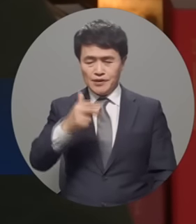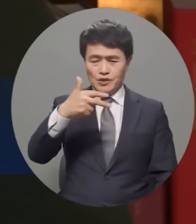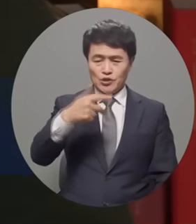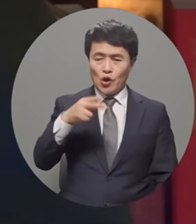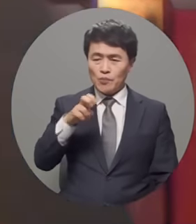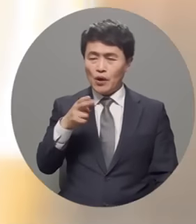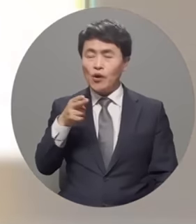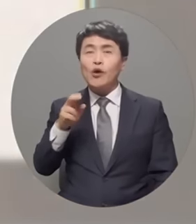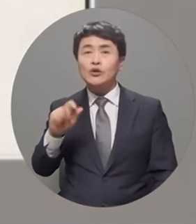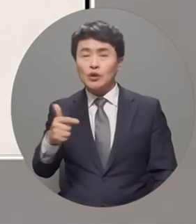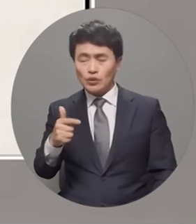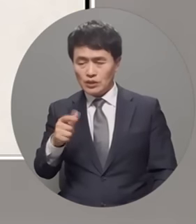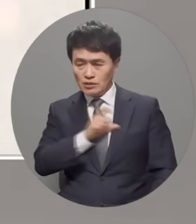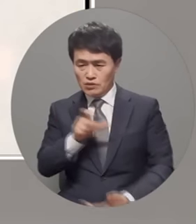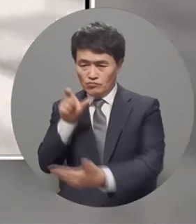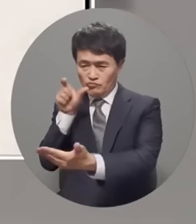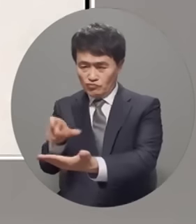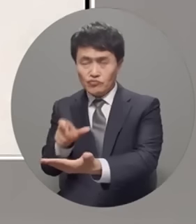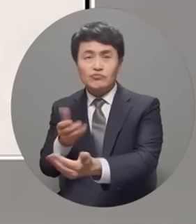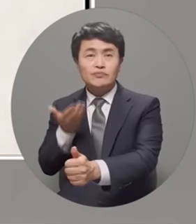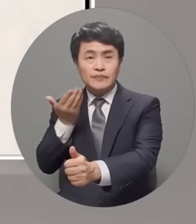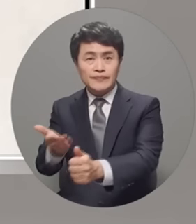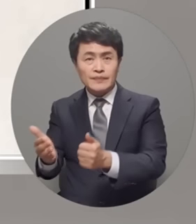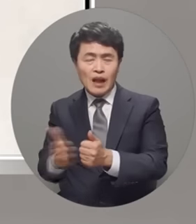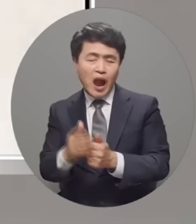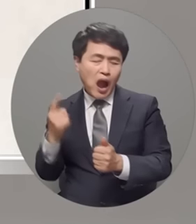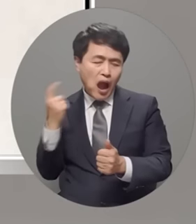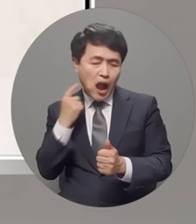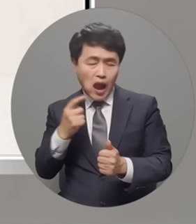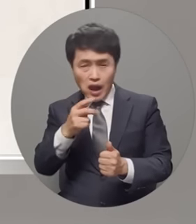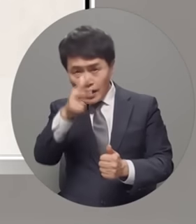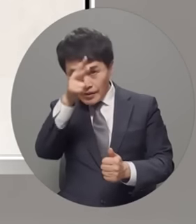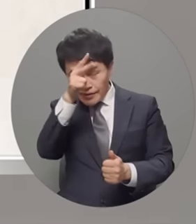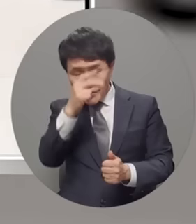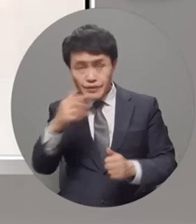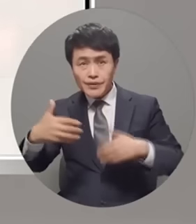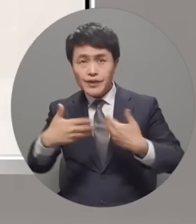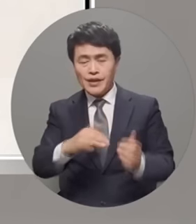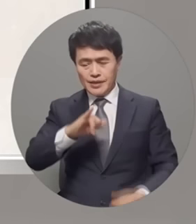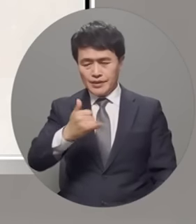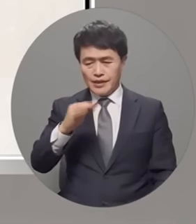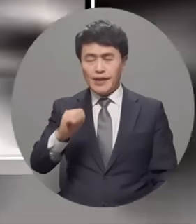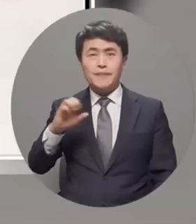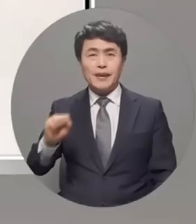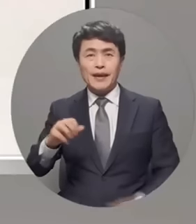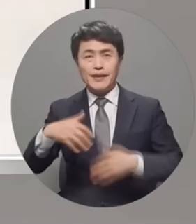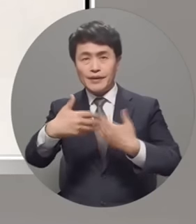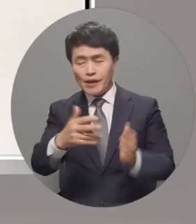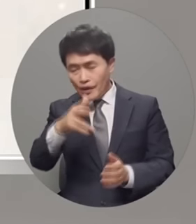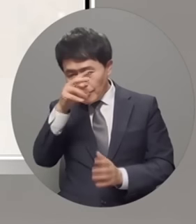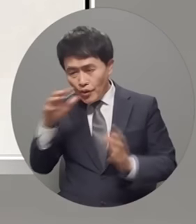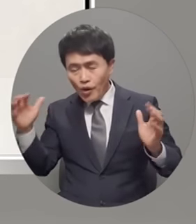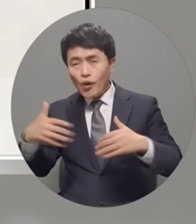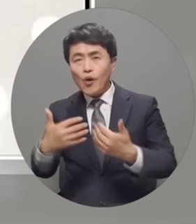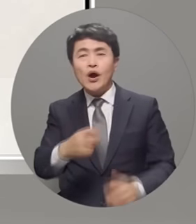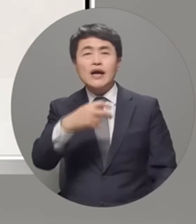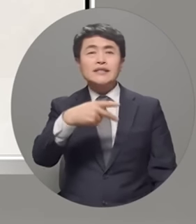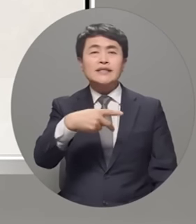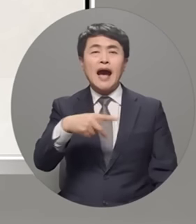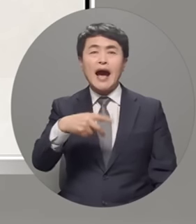이름이에요. 주수호라는 가명으로 활동한 경찰관은 JMS 신도 경찰들의 모임인 사사부